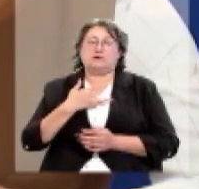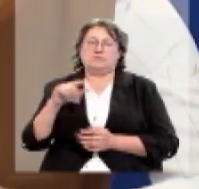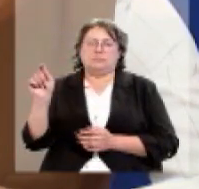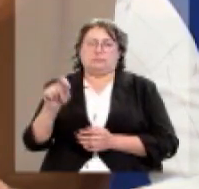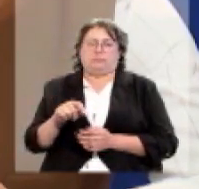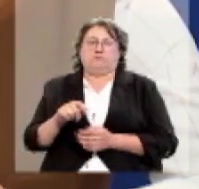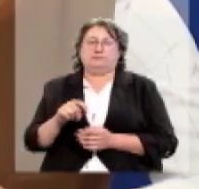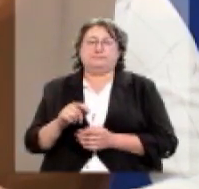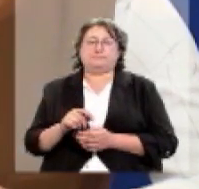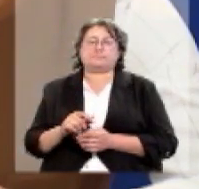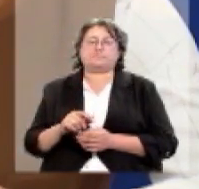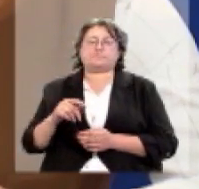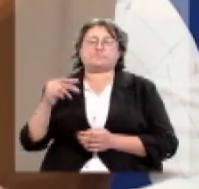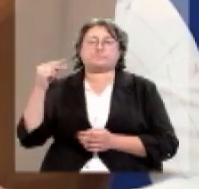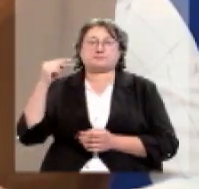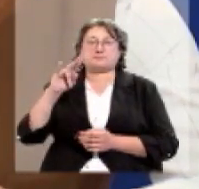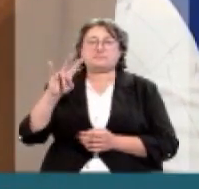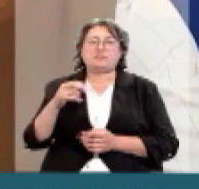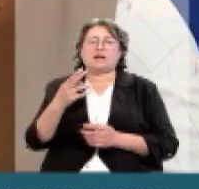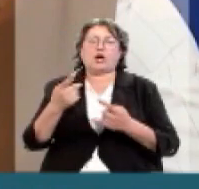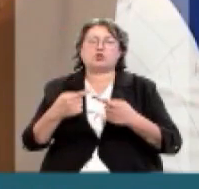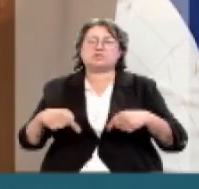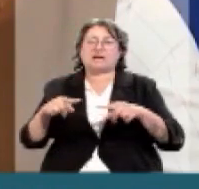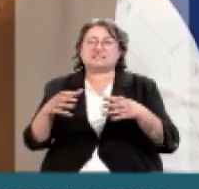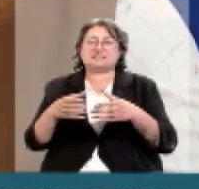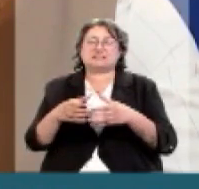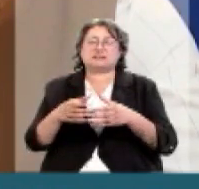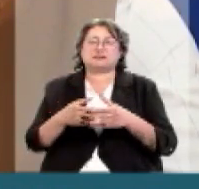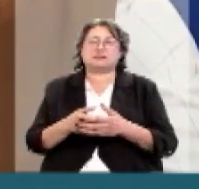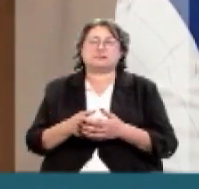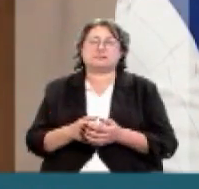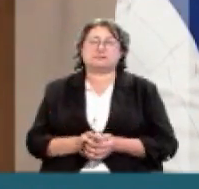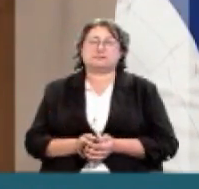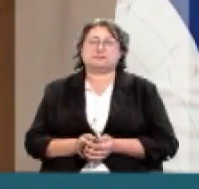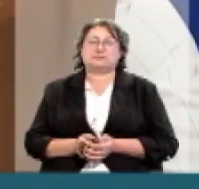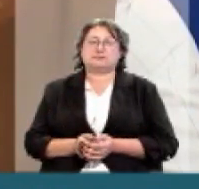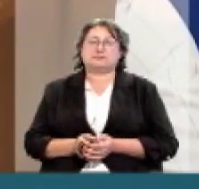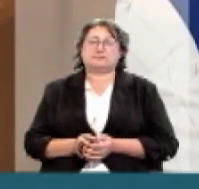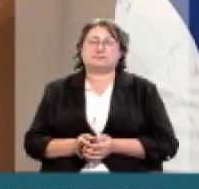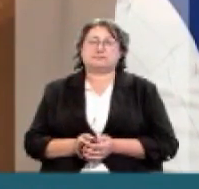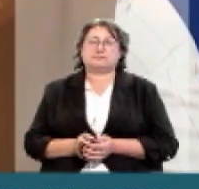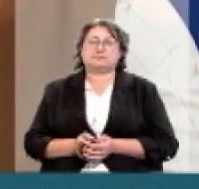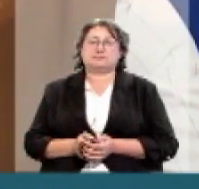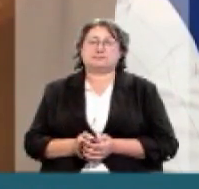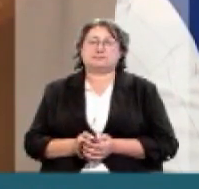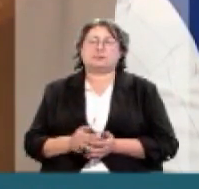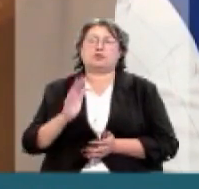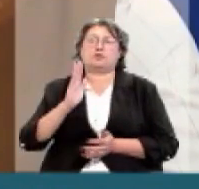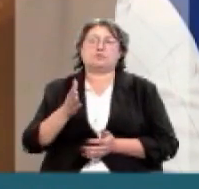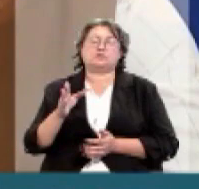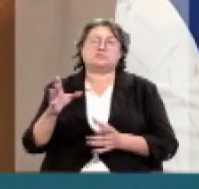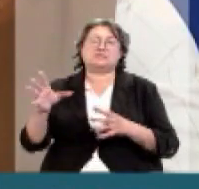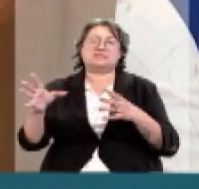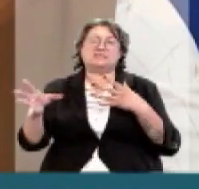Біздің облыстық суретшілердің потенциалдарын байқап, оларға өз өнерлерін дамыту үшін мүмкіндік береді. Ары қарай да ынтымақтастық жұмыстарын жүргізуіміз